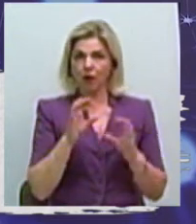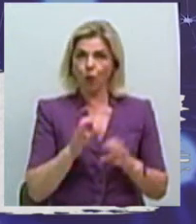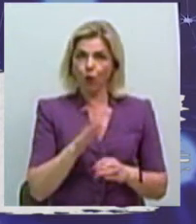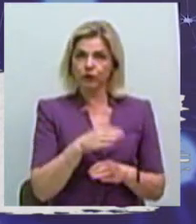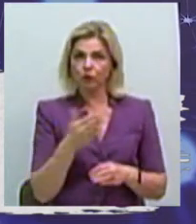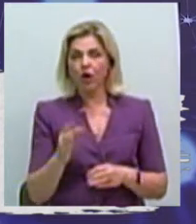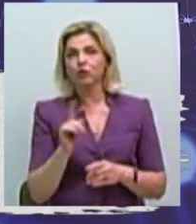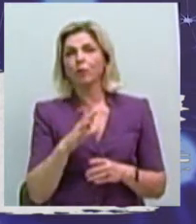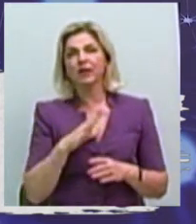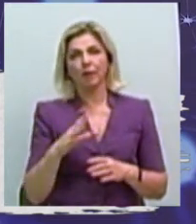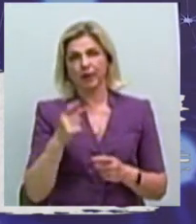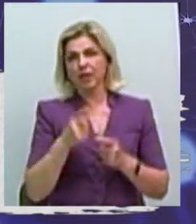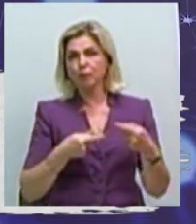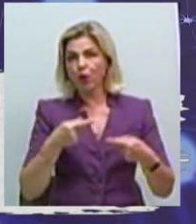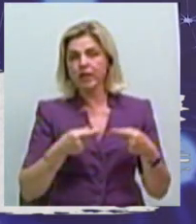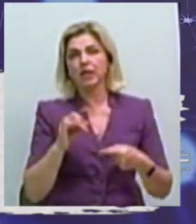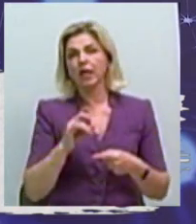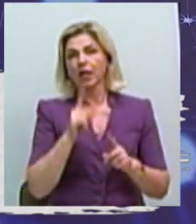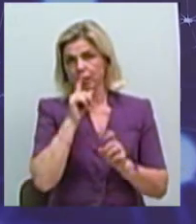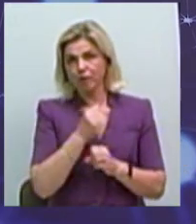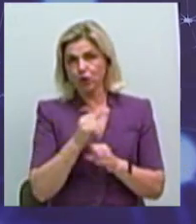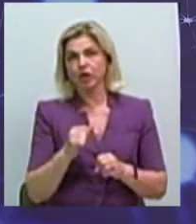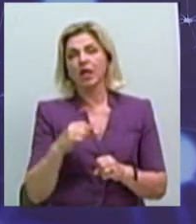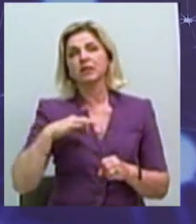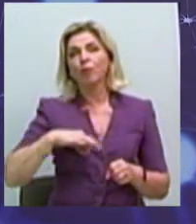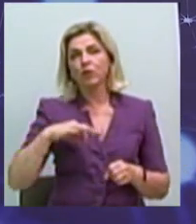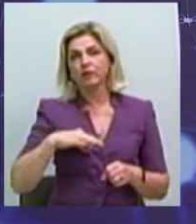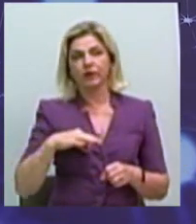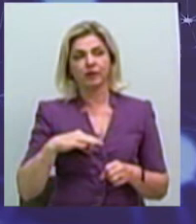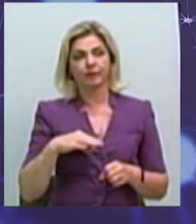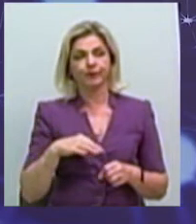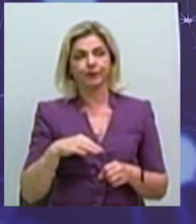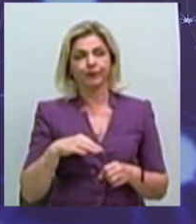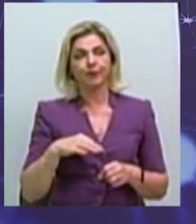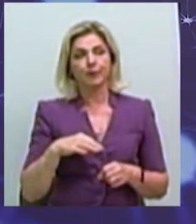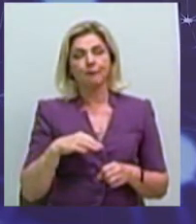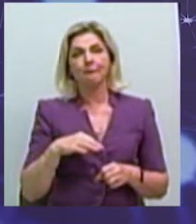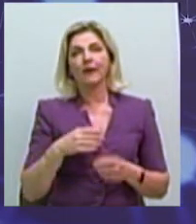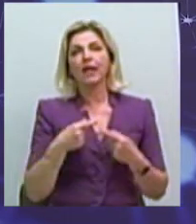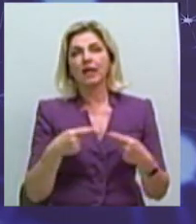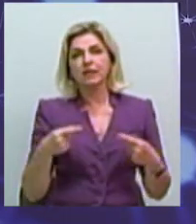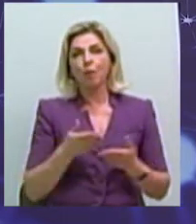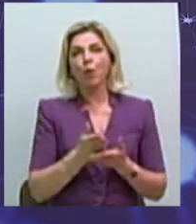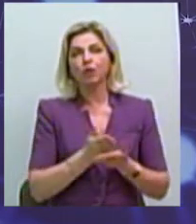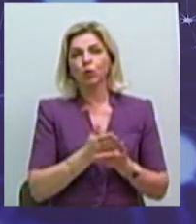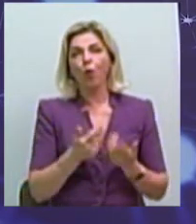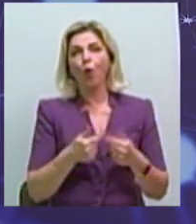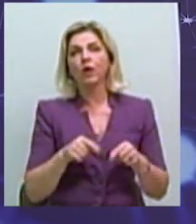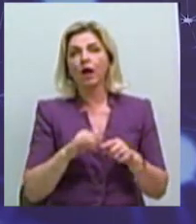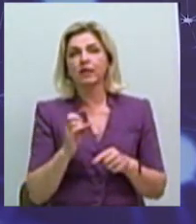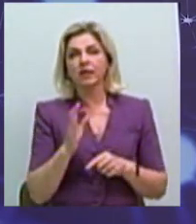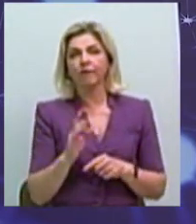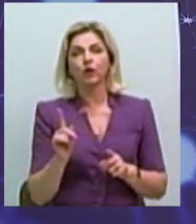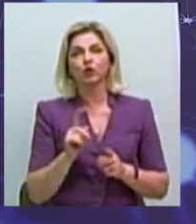не було колізій, щоб унеможливити зловживання різних посадових органів,